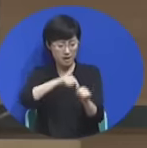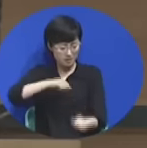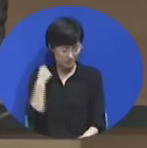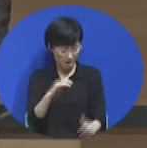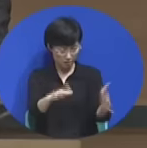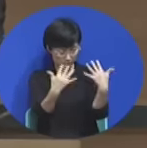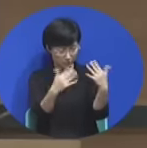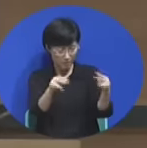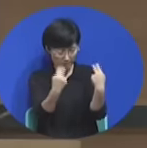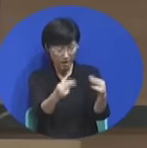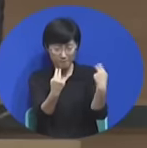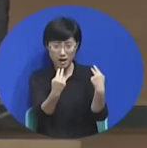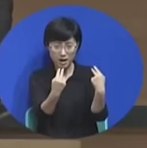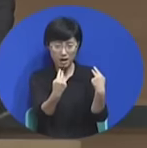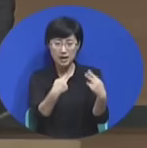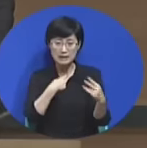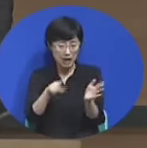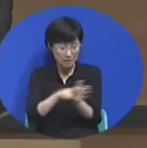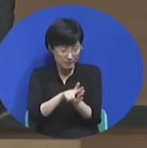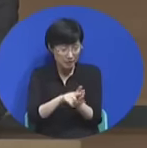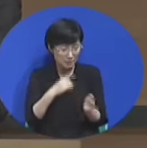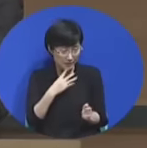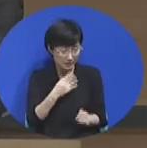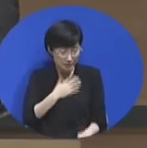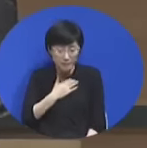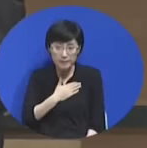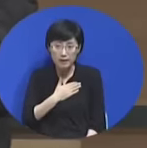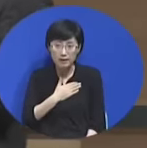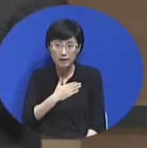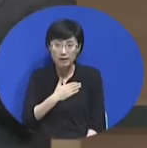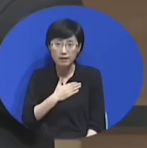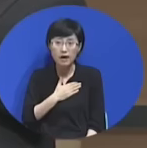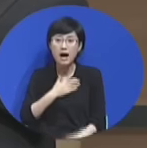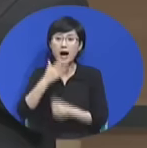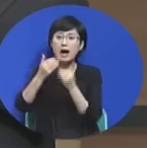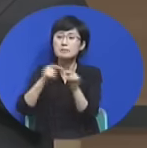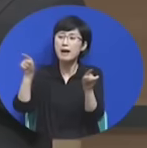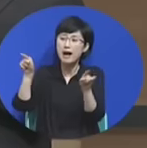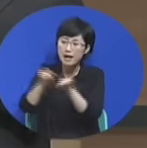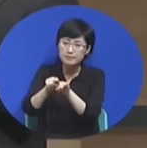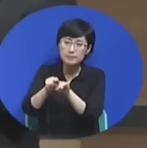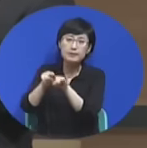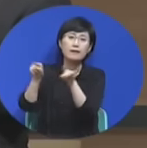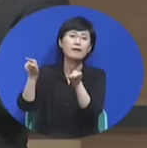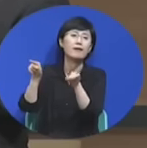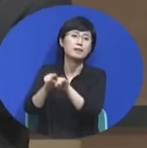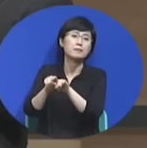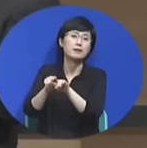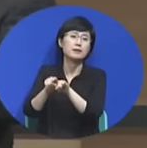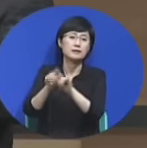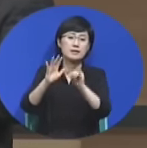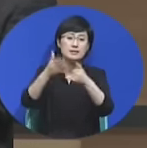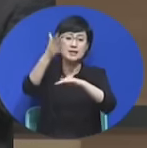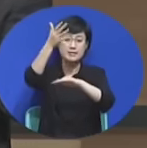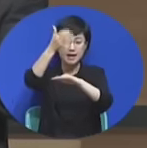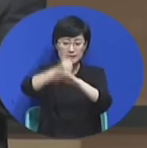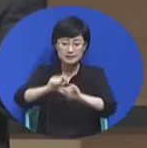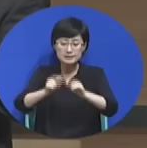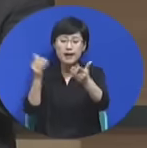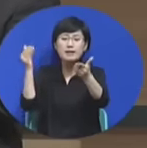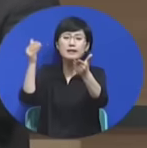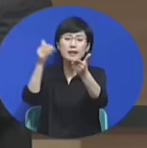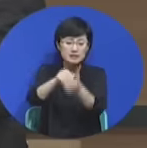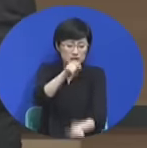나만 쳐다봐. 要只仰望我, 나만 의지해. 要只依靠我。 여러분, 그것이 함께예요. 这才是同在。 네, 세상 끝날까지 너와 함께